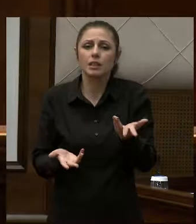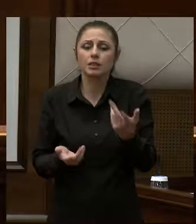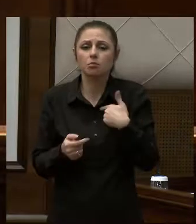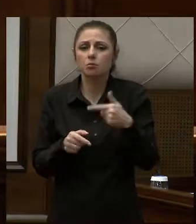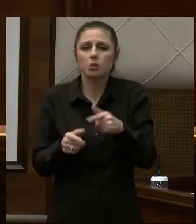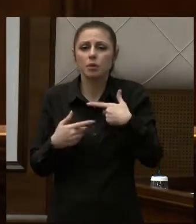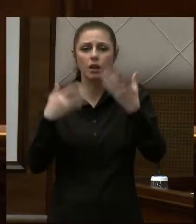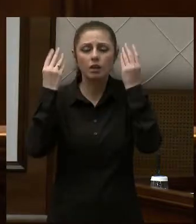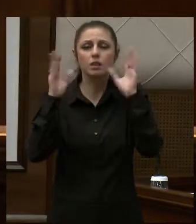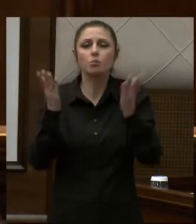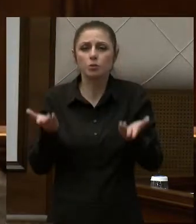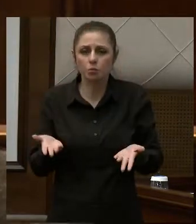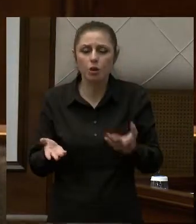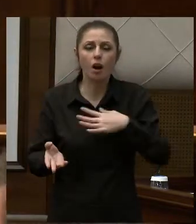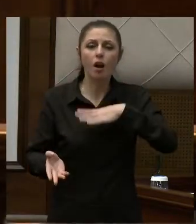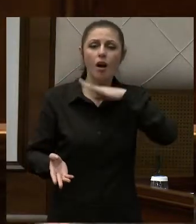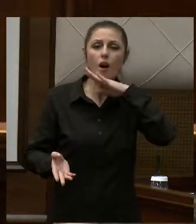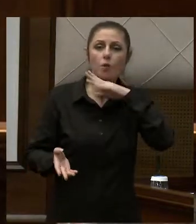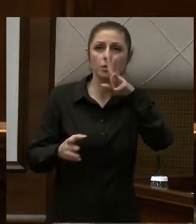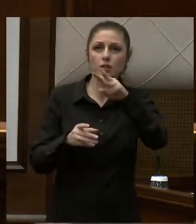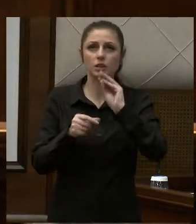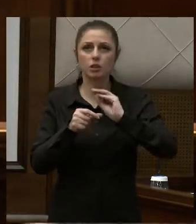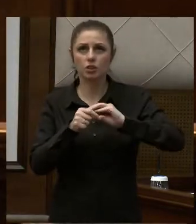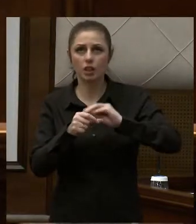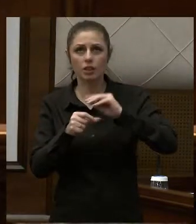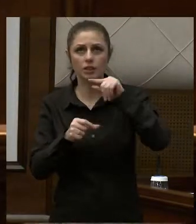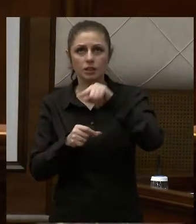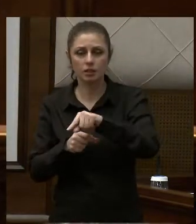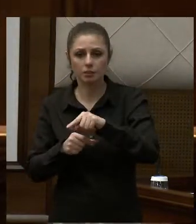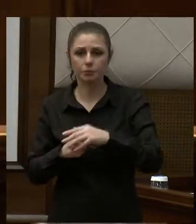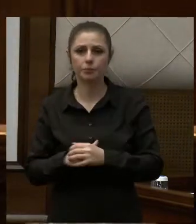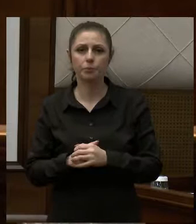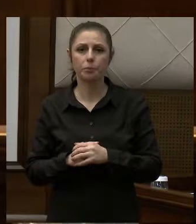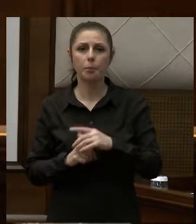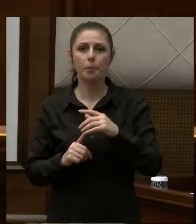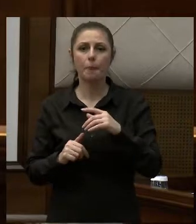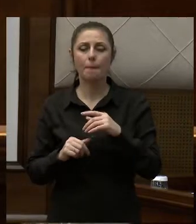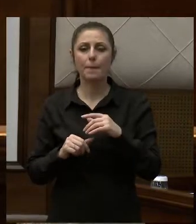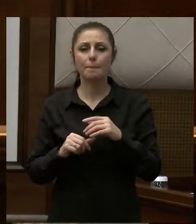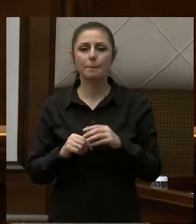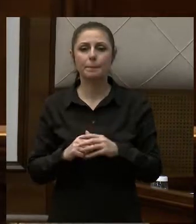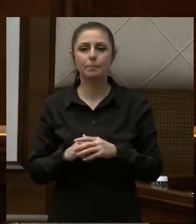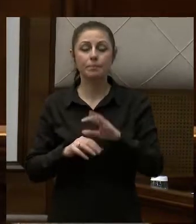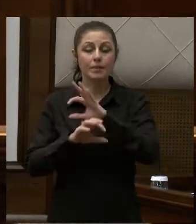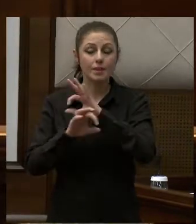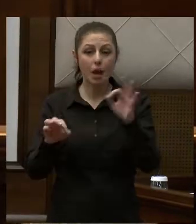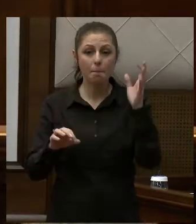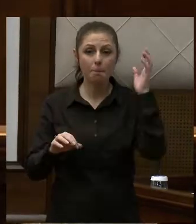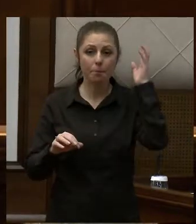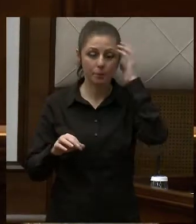için Avrupa'nın göbeğinde, büyük Strasbourg'da yerel demokrasinin kalbinin attığı yerde